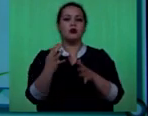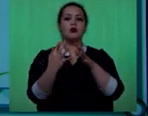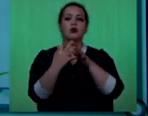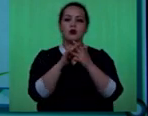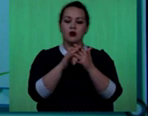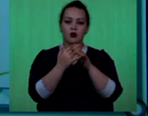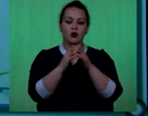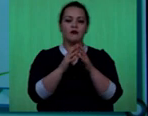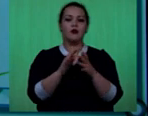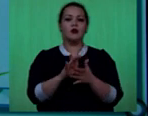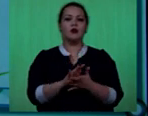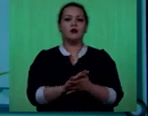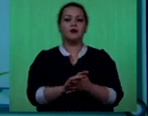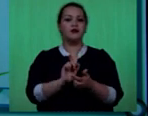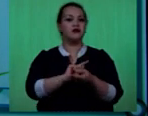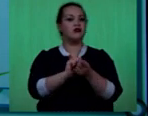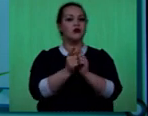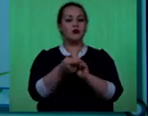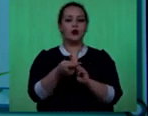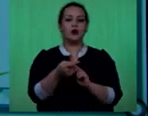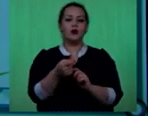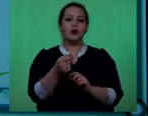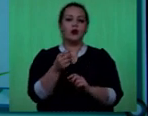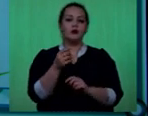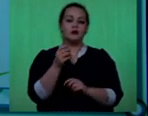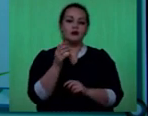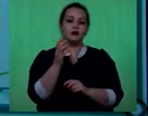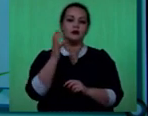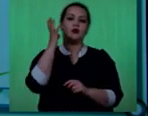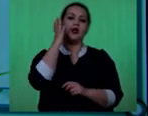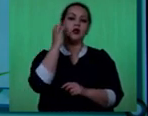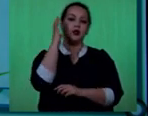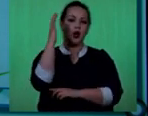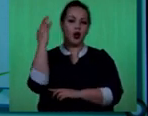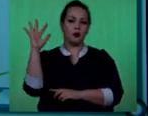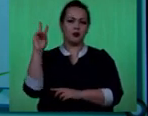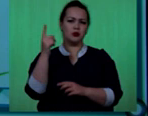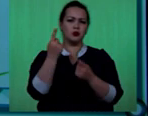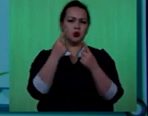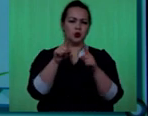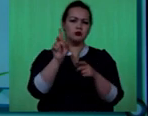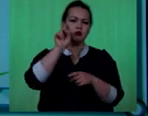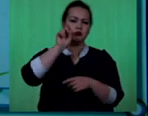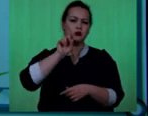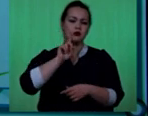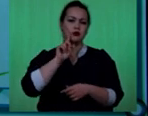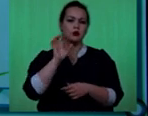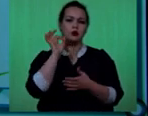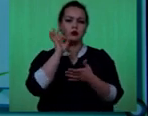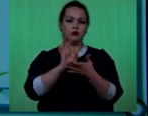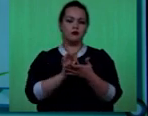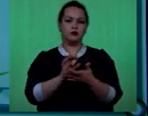заменят яблони на садовые сладкие вкусные варианты ответов